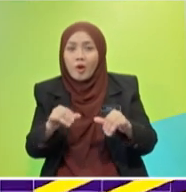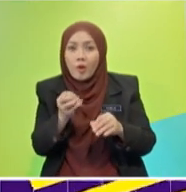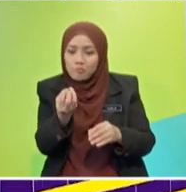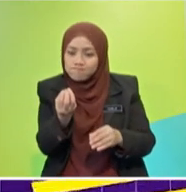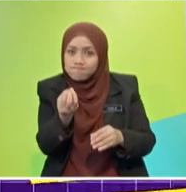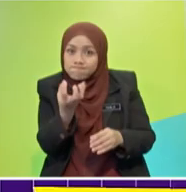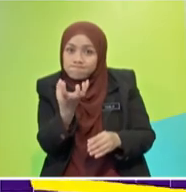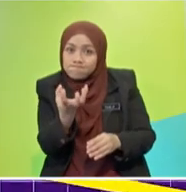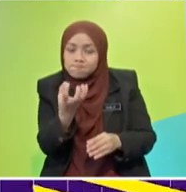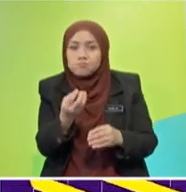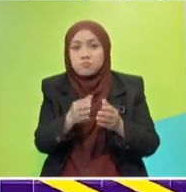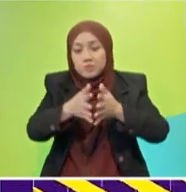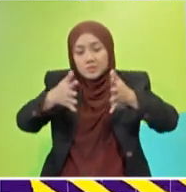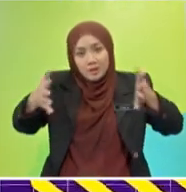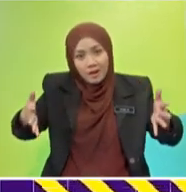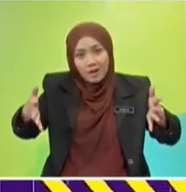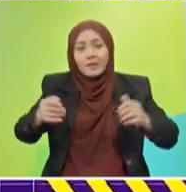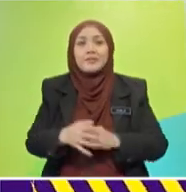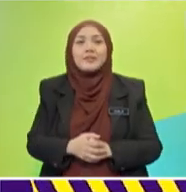lebih besar